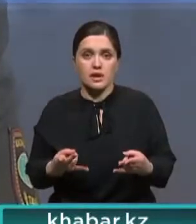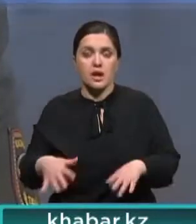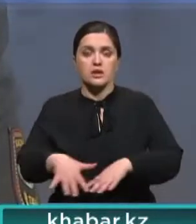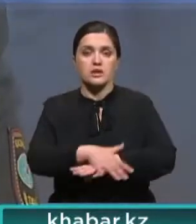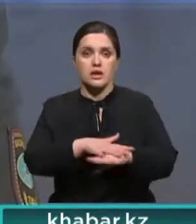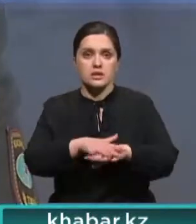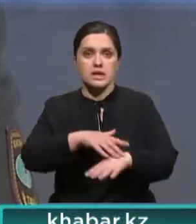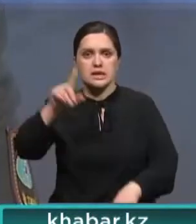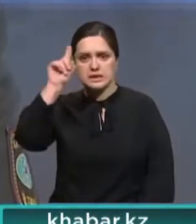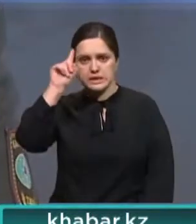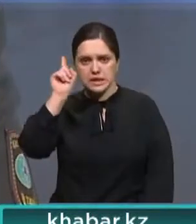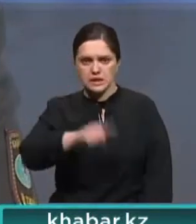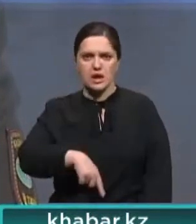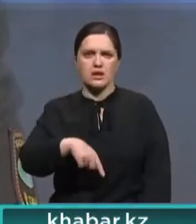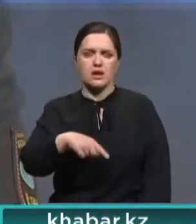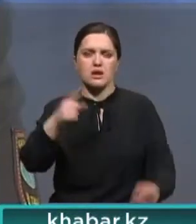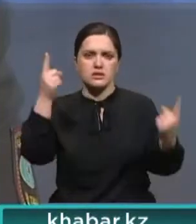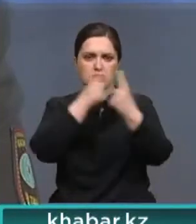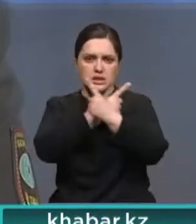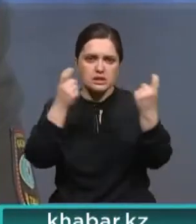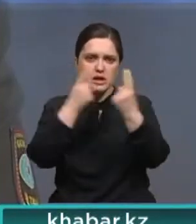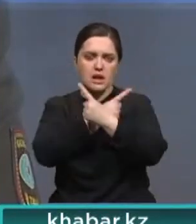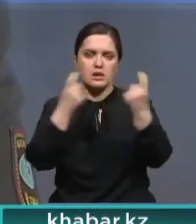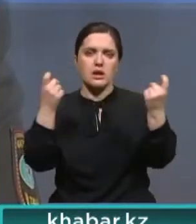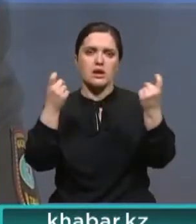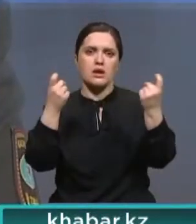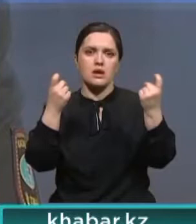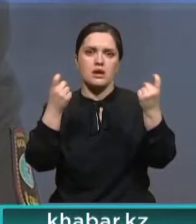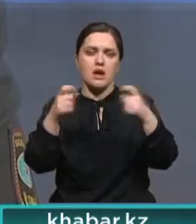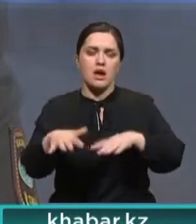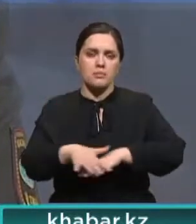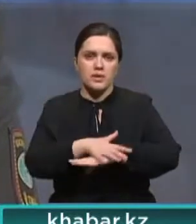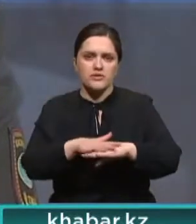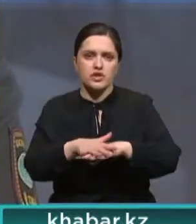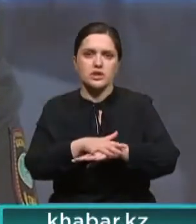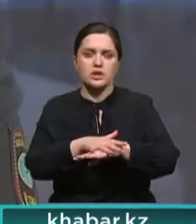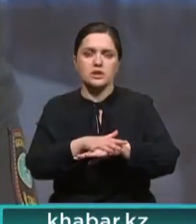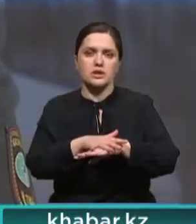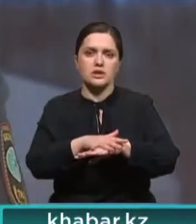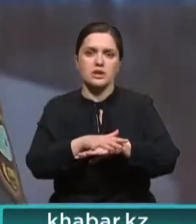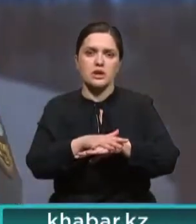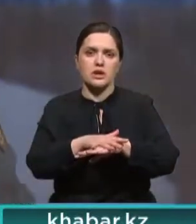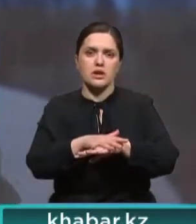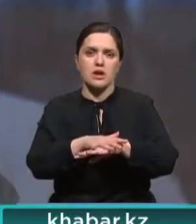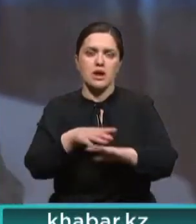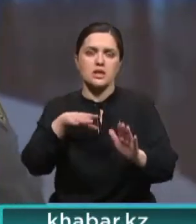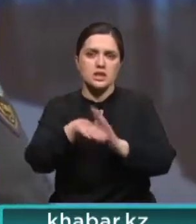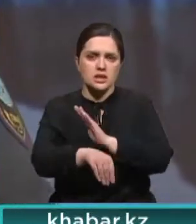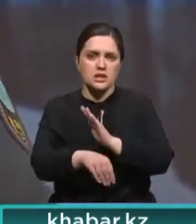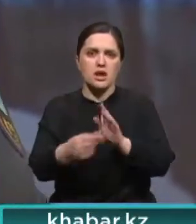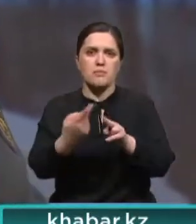население знало сигналы оповещения. То есть сигнал оповещения населения — это задействуется и